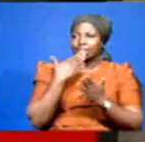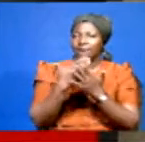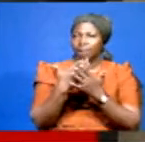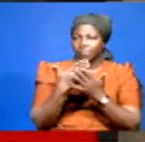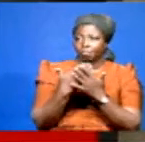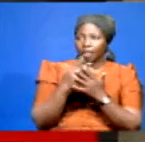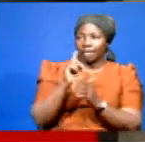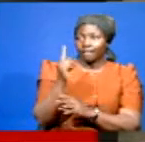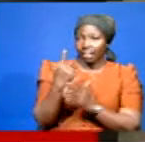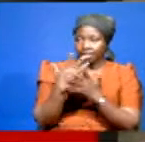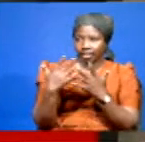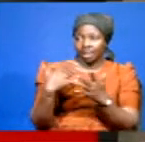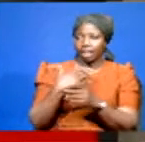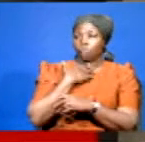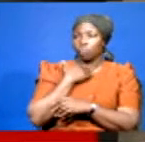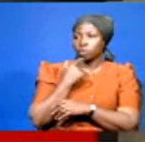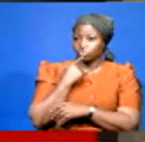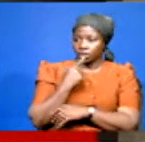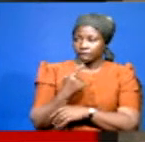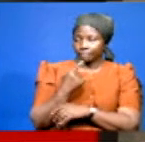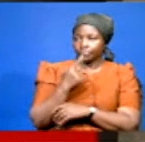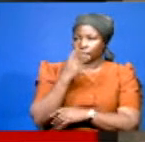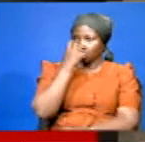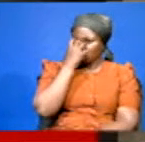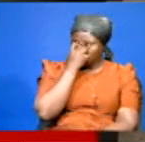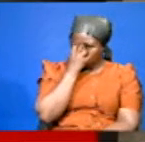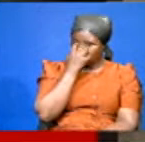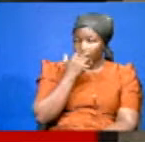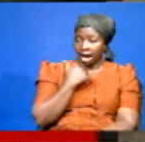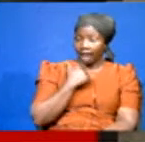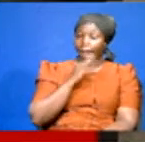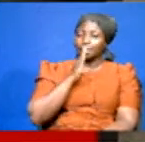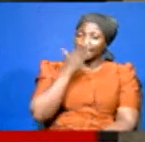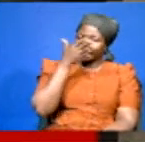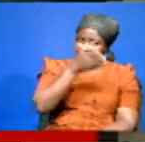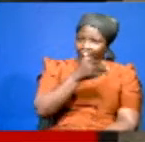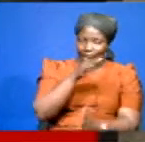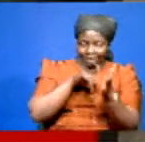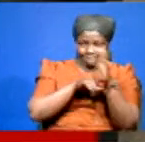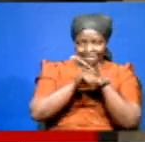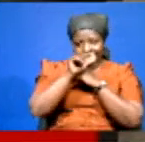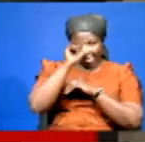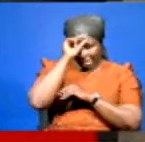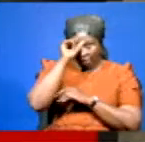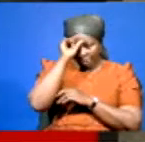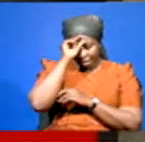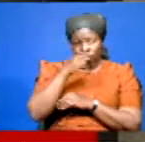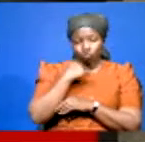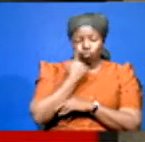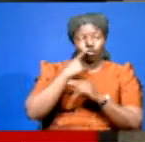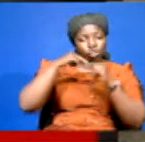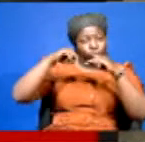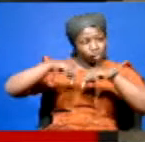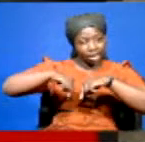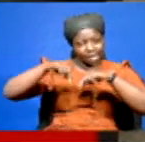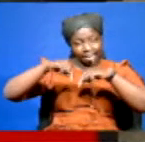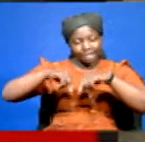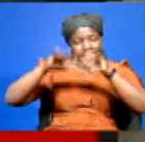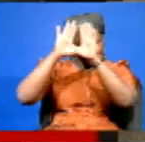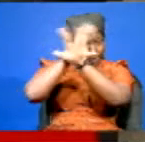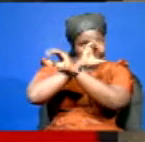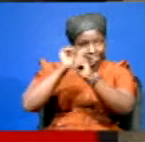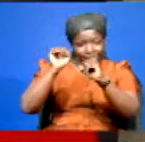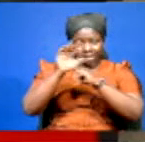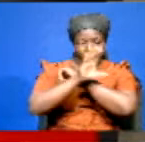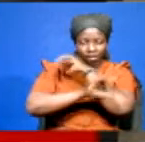kwanza ningependa kusema ni kwamba Ruto amekuwa katika serikali. Daktari Ruto ambaye kwa sasa ni rais wa nchi ya Kenya,